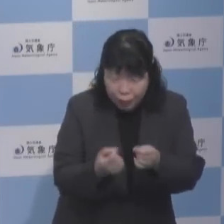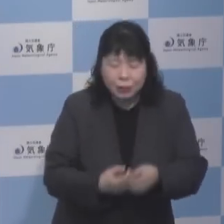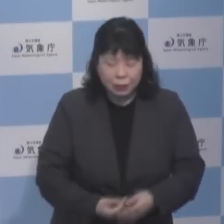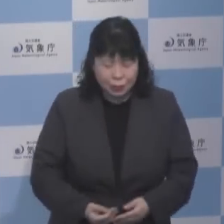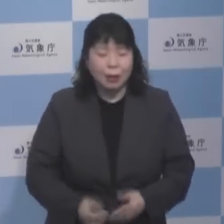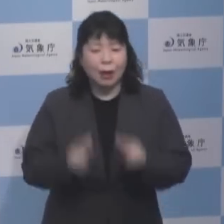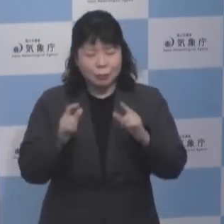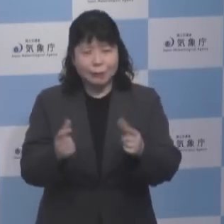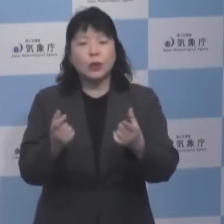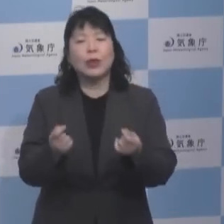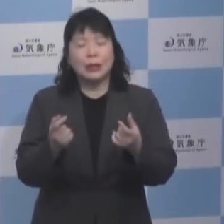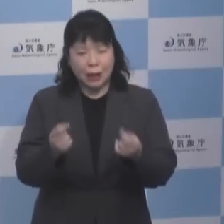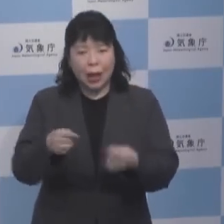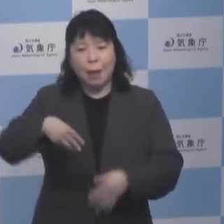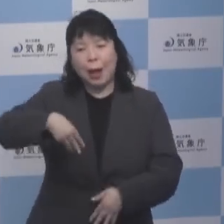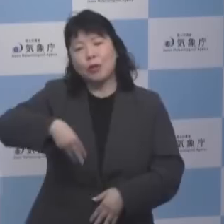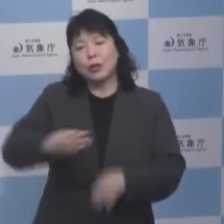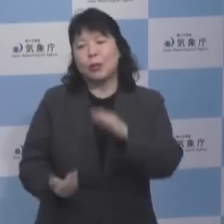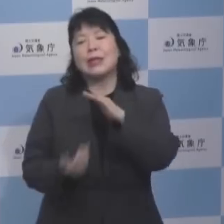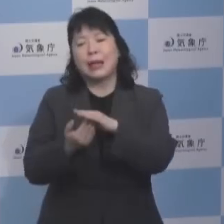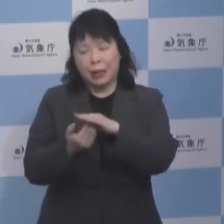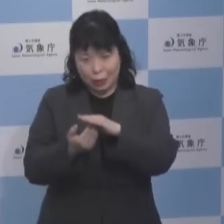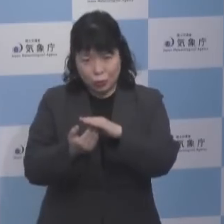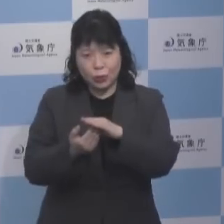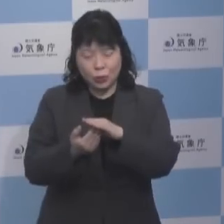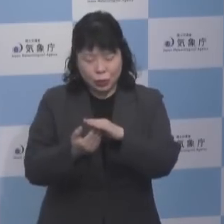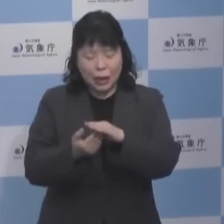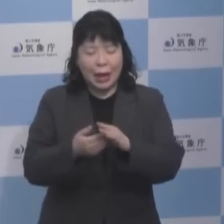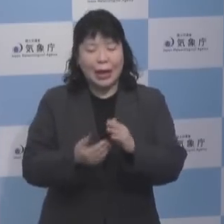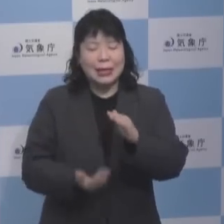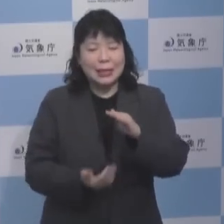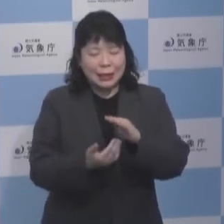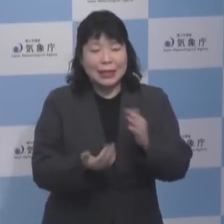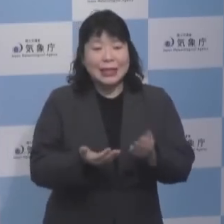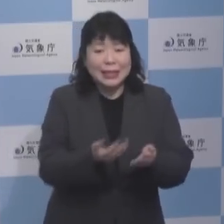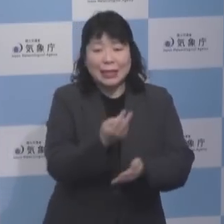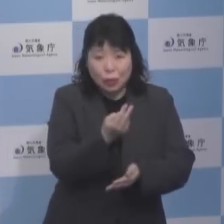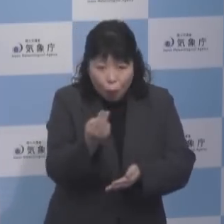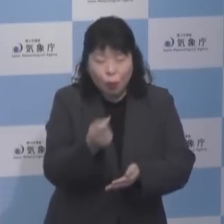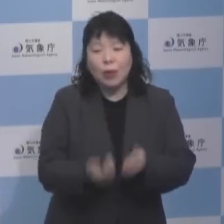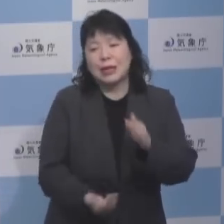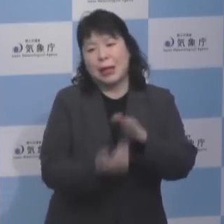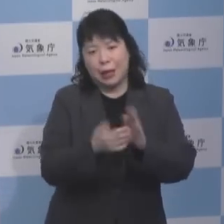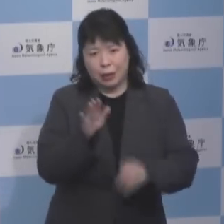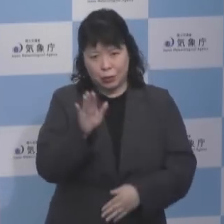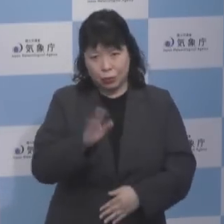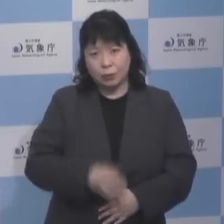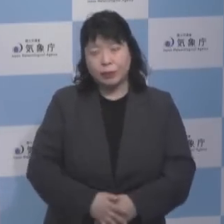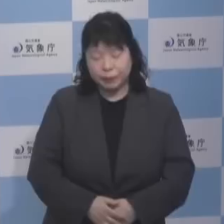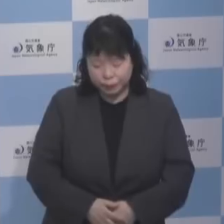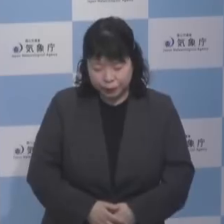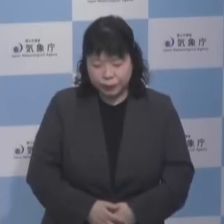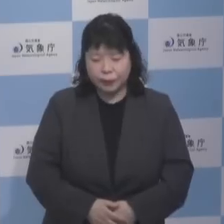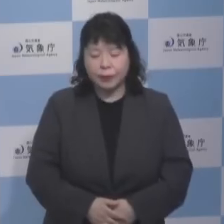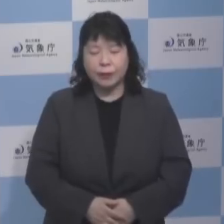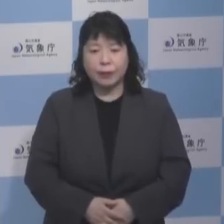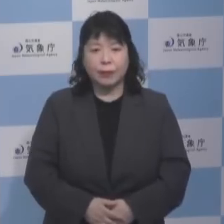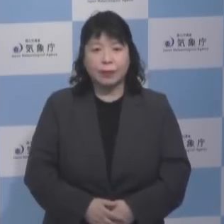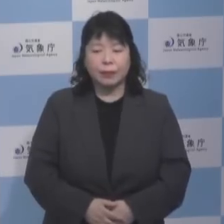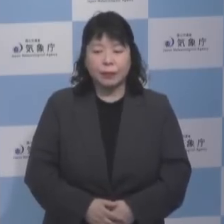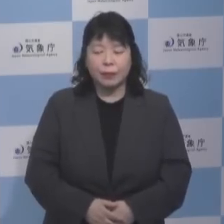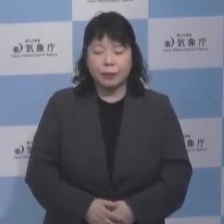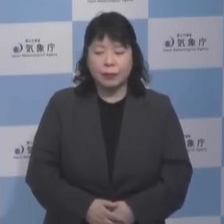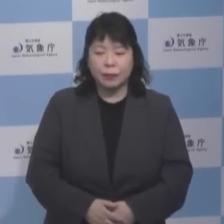ードも最大で、観測した最大震度も最大になります。 ありがとうございます。